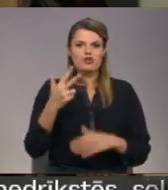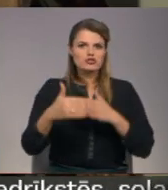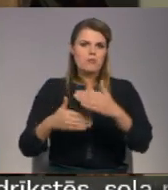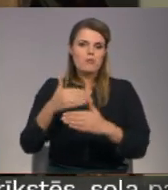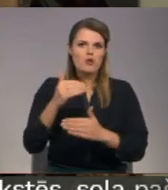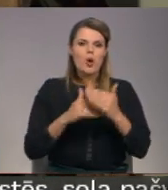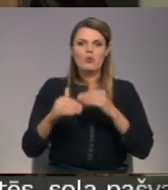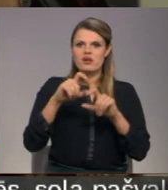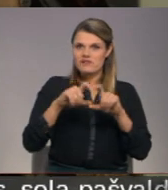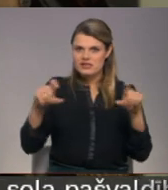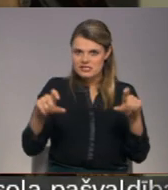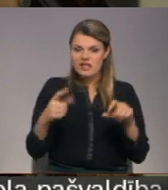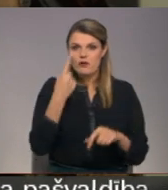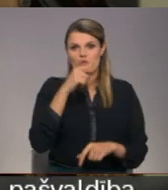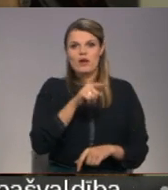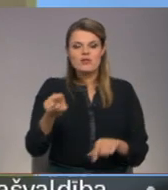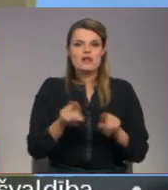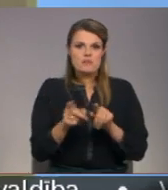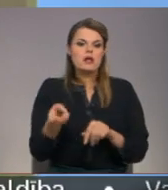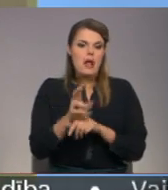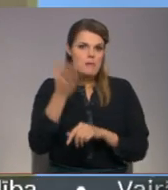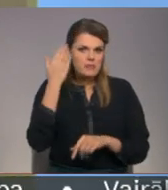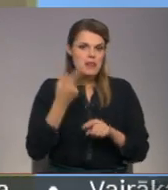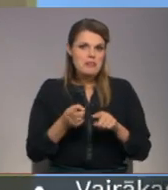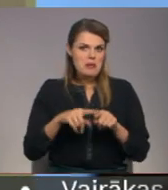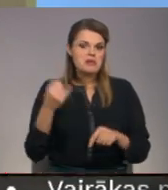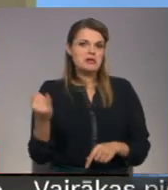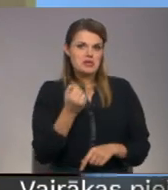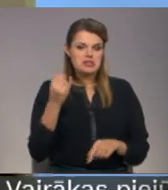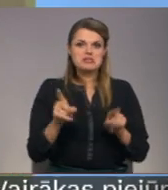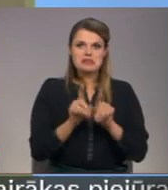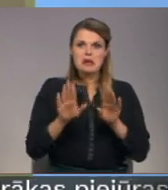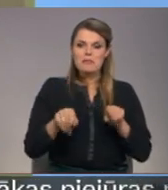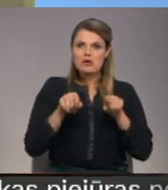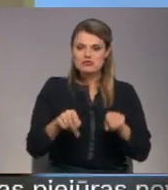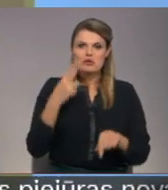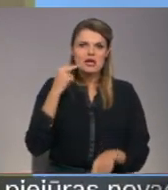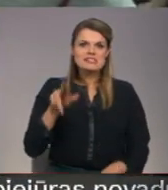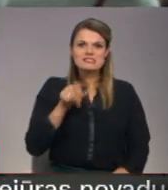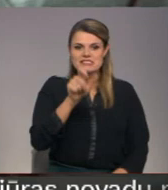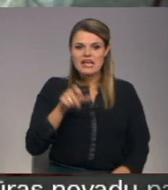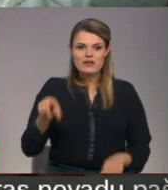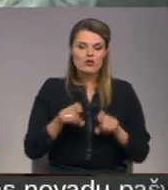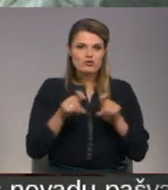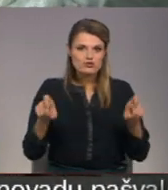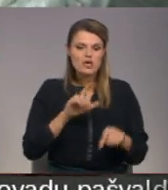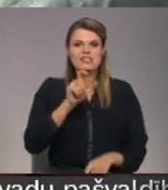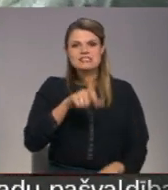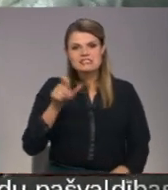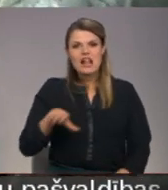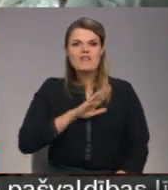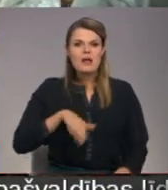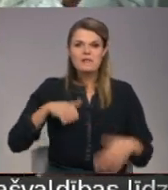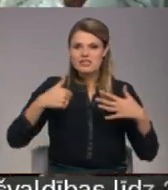paudzes universitātes. Viena no tādām arī apmeklējusi, tāpēc interese esot arī par šo senioru skolu. Cilvēki pēc 60